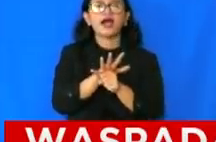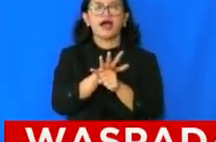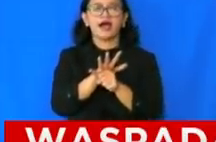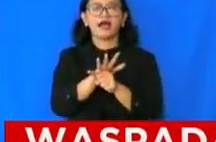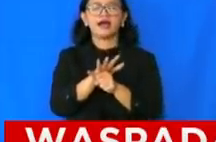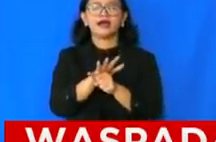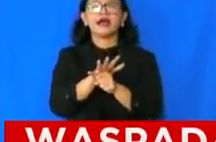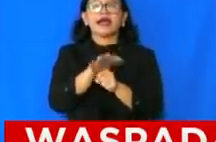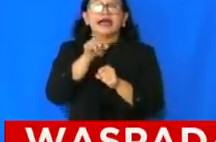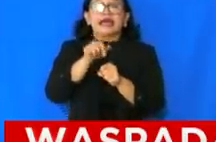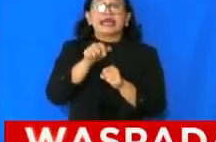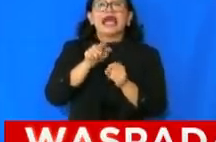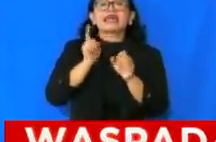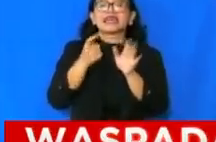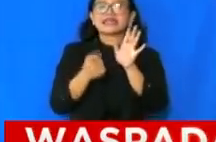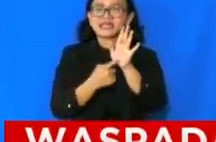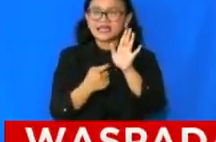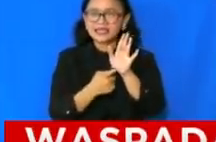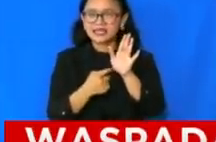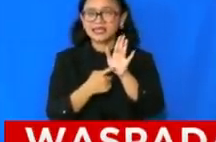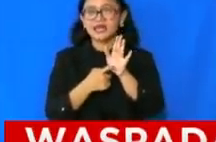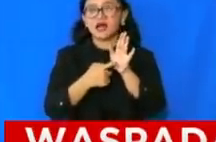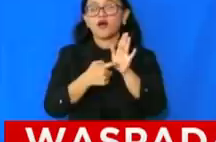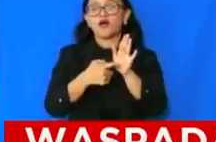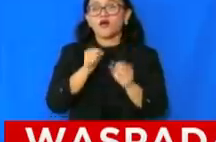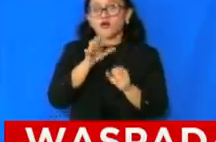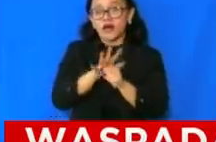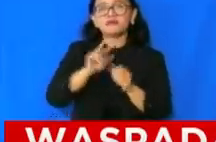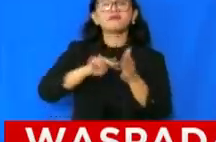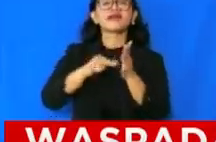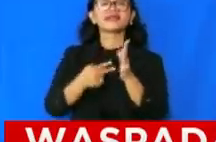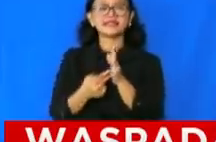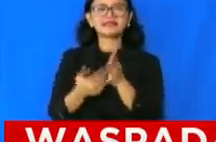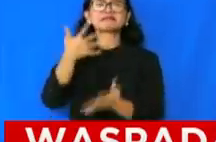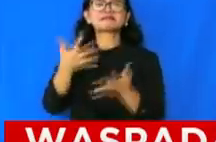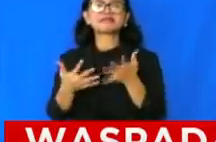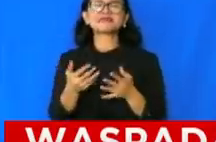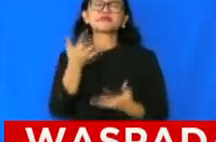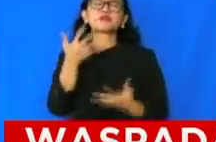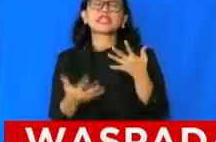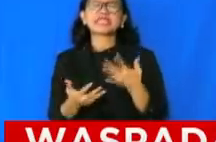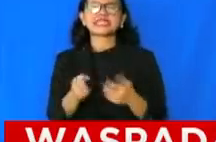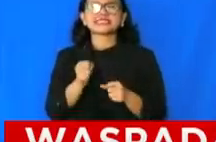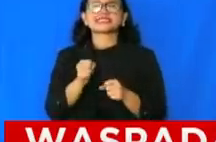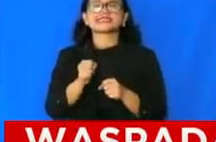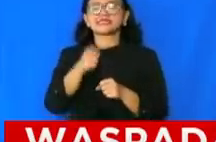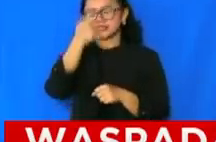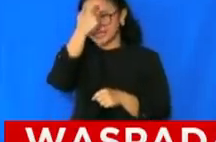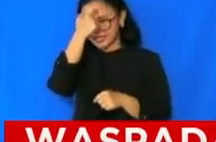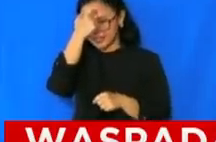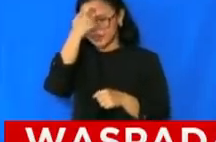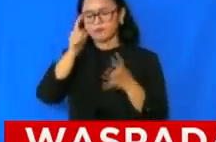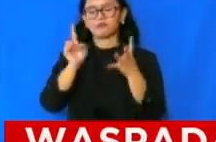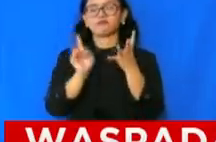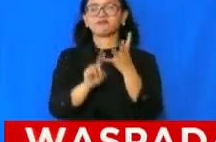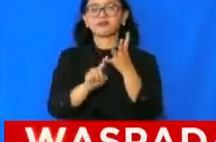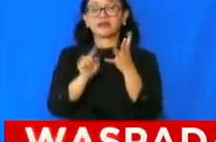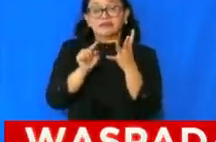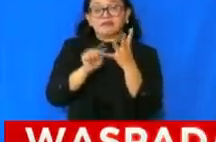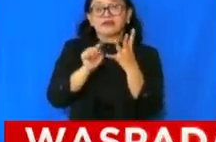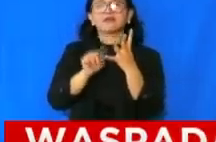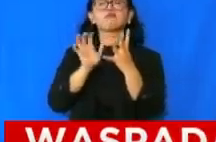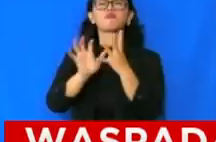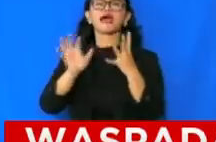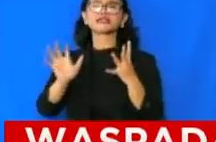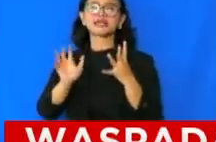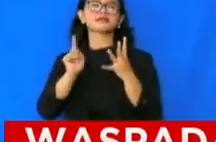itu kita anggap sebagai orang yang mungkin sakit nah yang paling banyak ini adalah orang yang tanpa keluhan ini yang